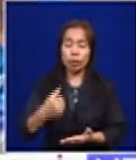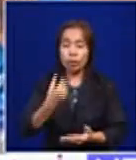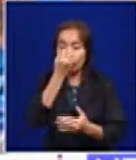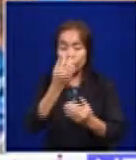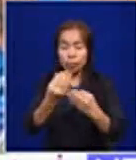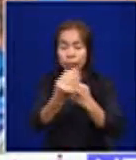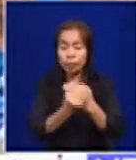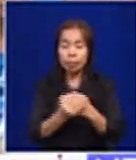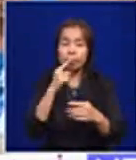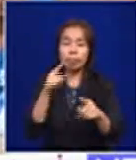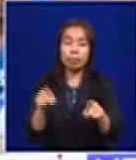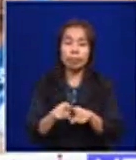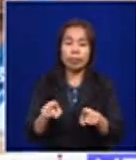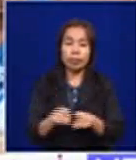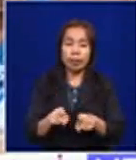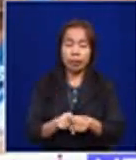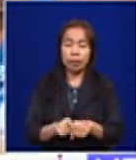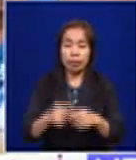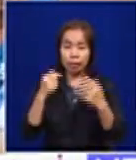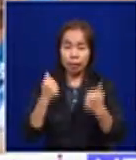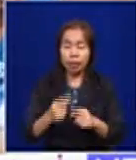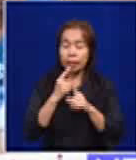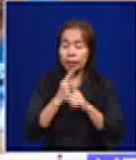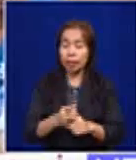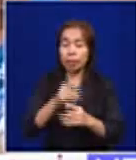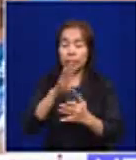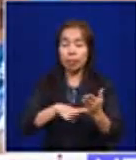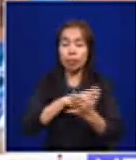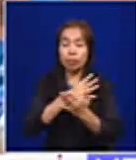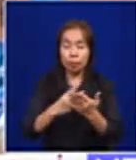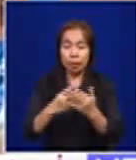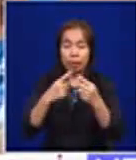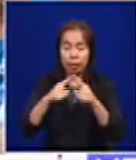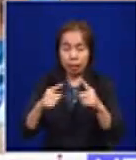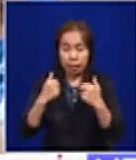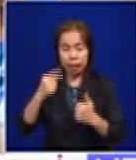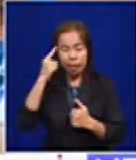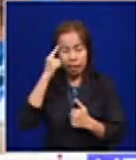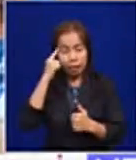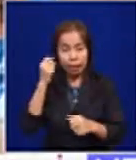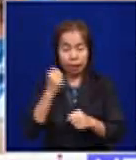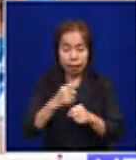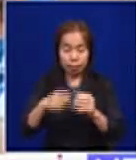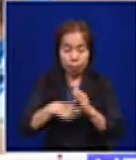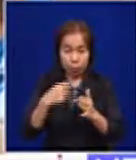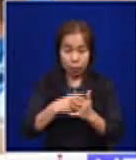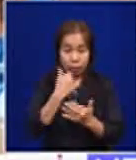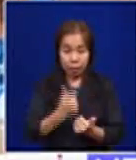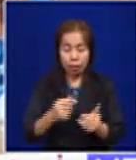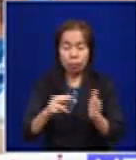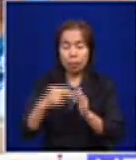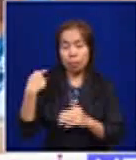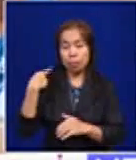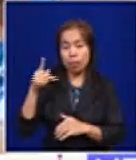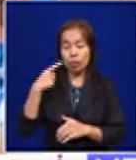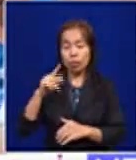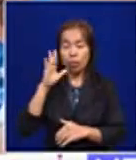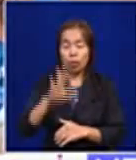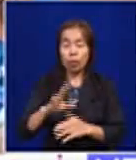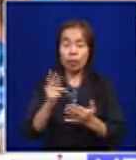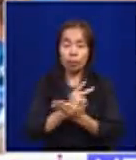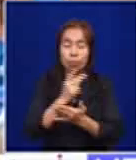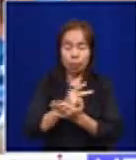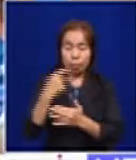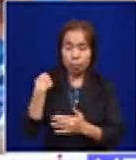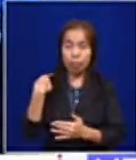คิกออฟในวันที่5วันนี้ซึ่งตามนโยบายรัฐบาลเข้าใจว่าโครงการนี้จะสร้างผลประโยชน์ให้เกิดขึ้นกับจังหวัดกาญจนบุรีจำนวนเป็นอ